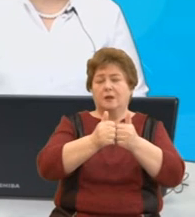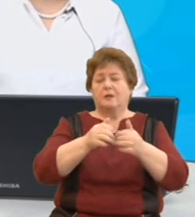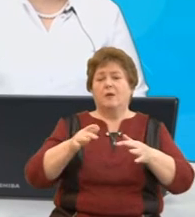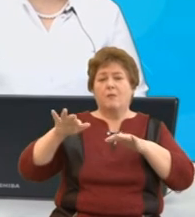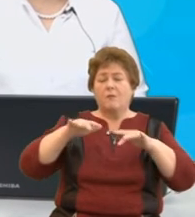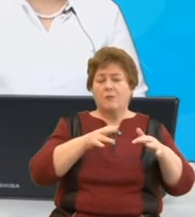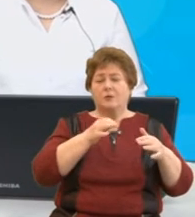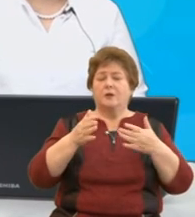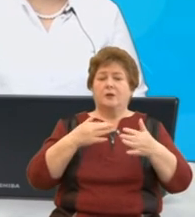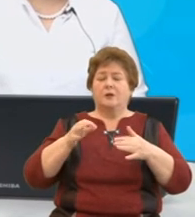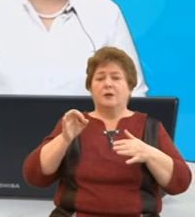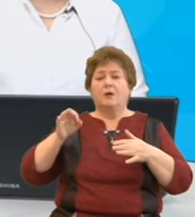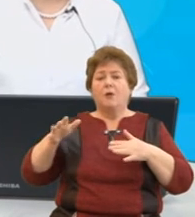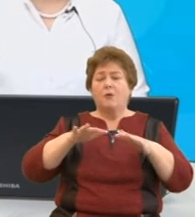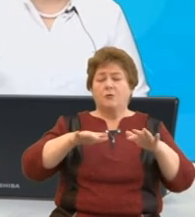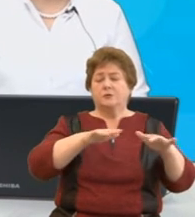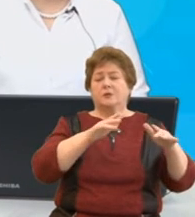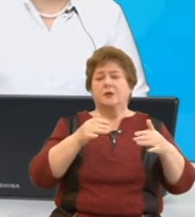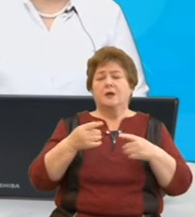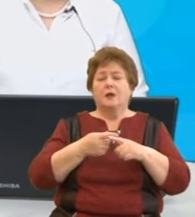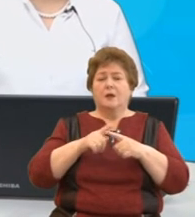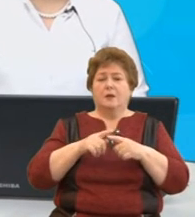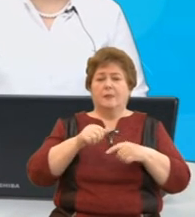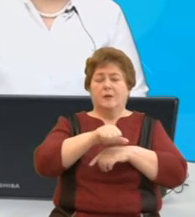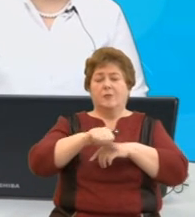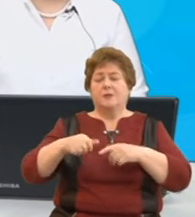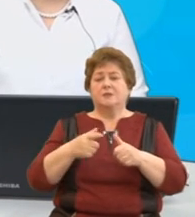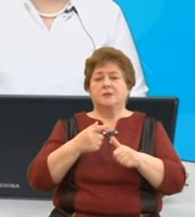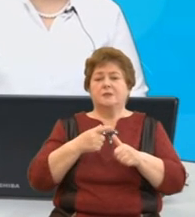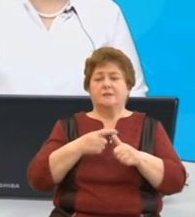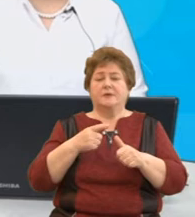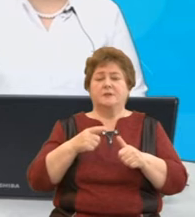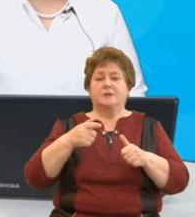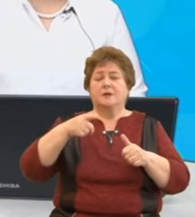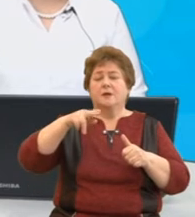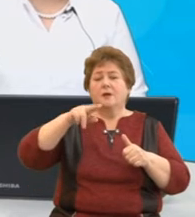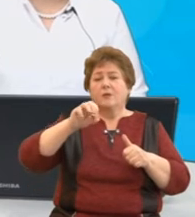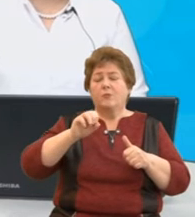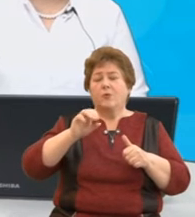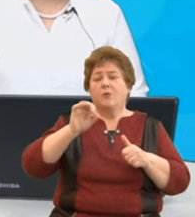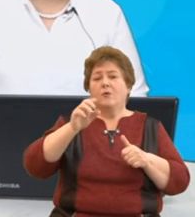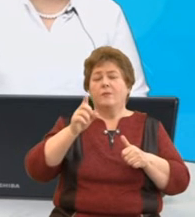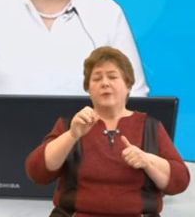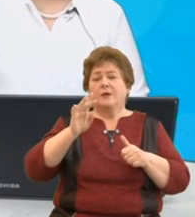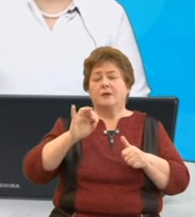или озера эта полоса называется побережье